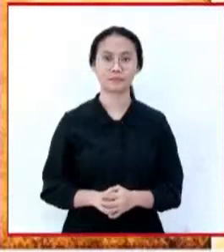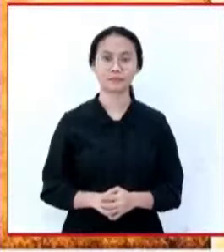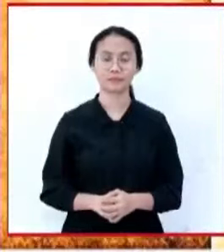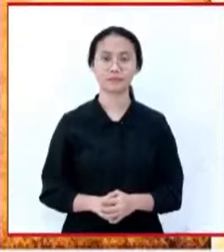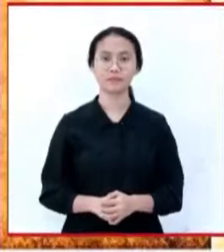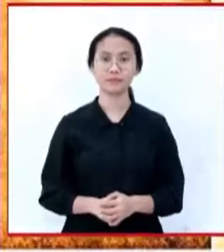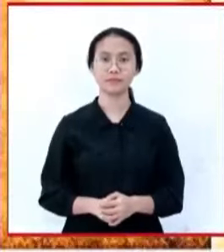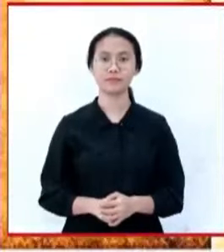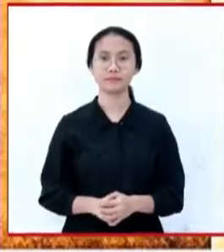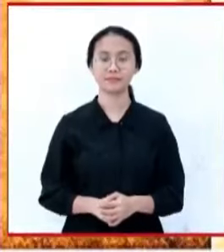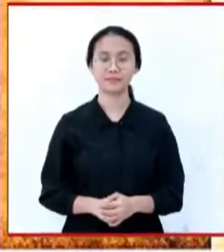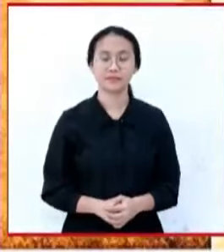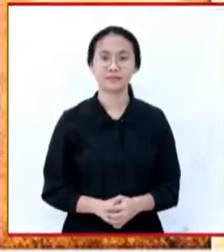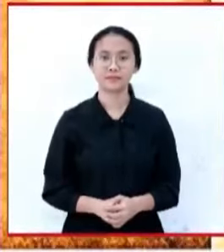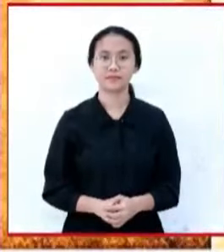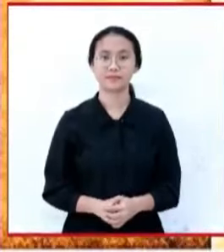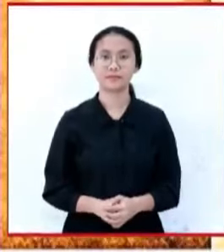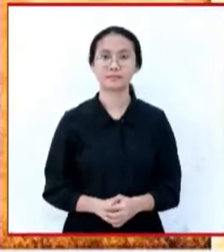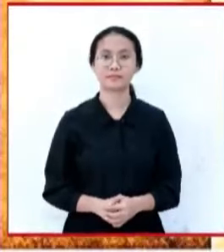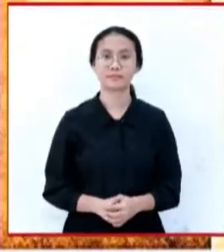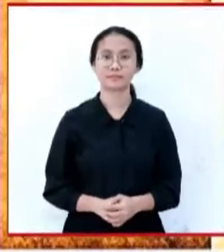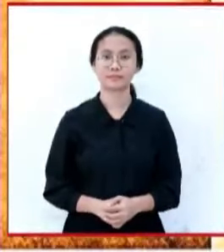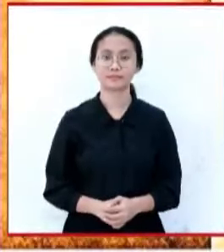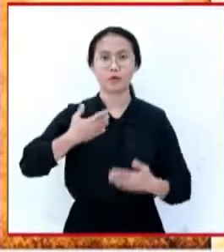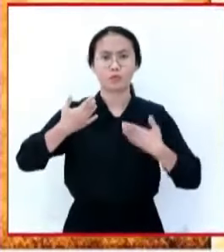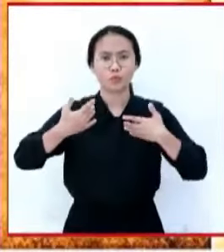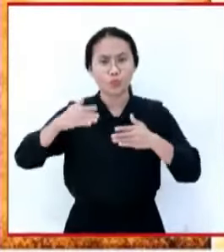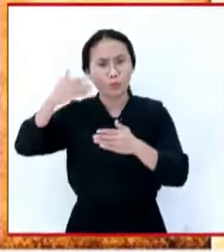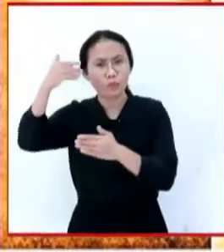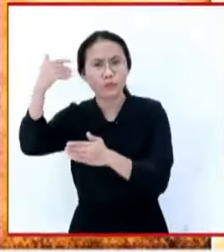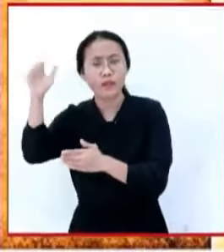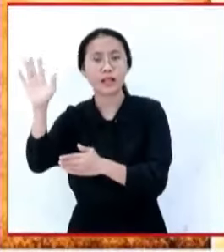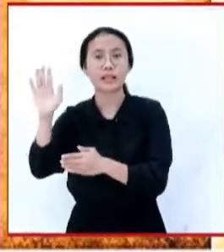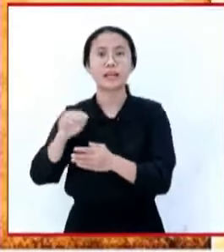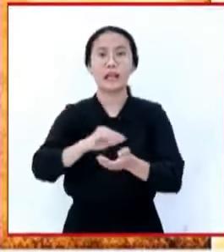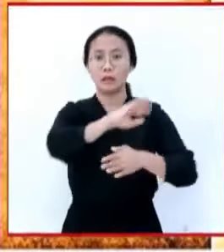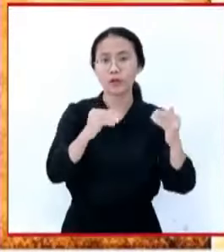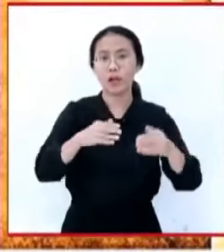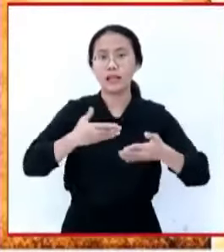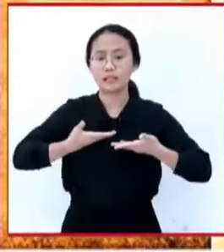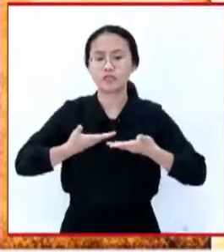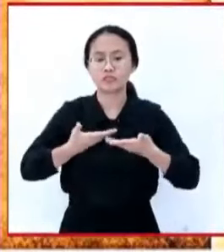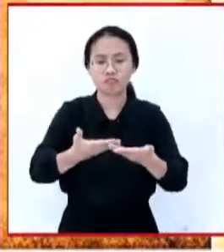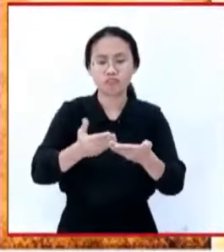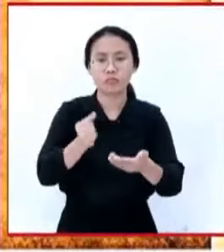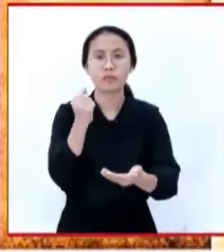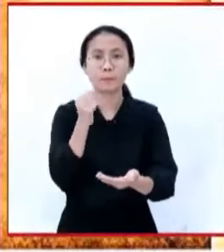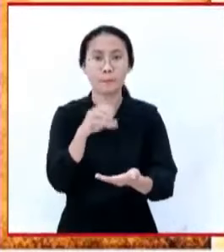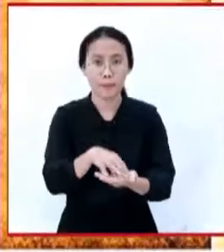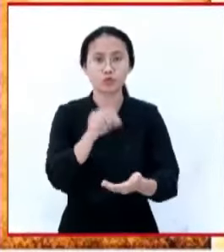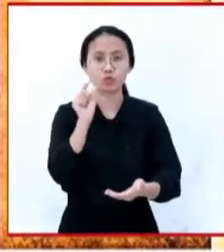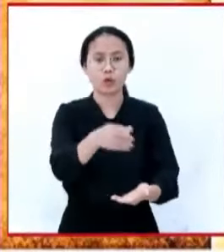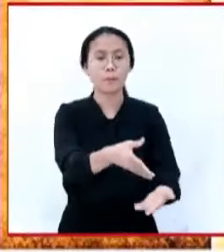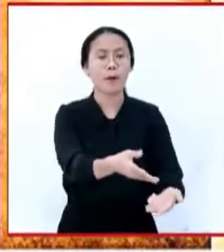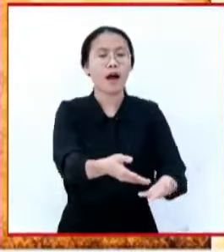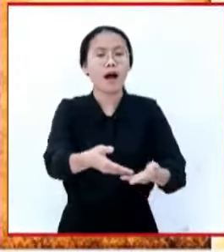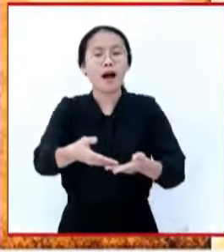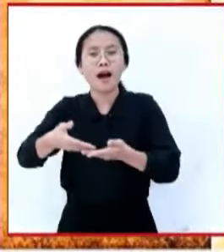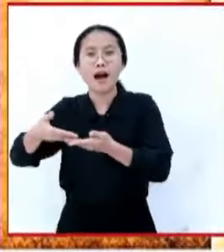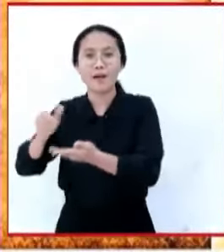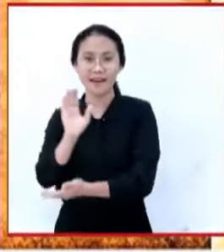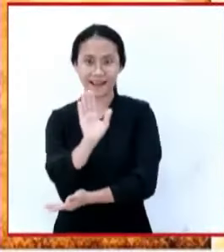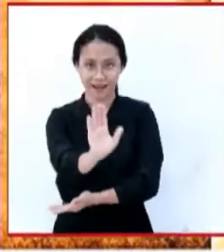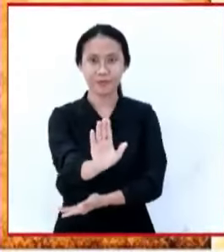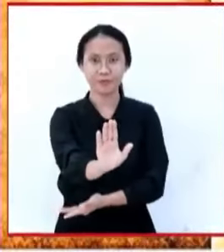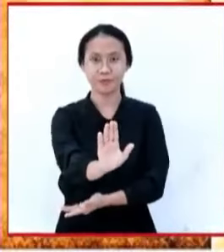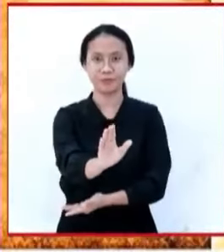untuk menyediakan tempat aku telah pergi ke situ menyediakan tempat bagimu membawa kamu ke tempatku supaya di